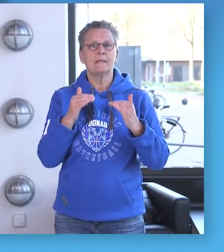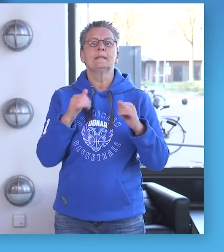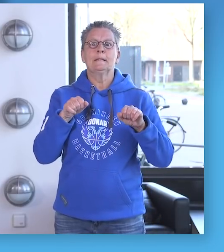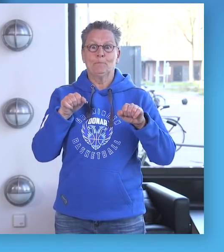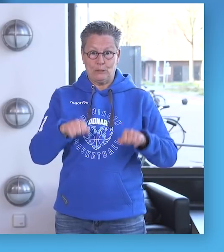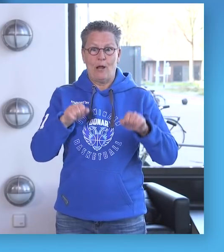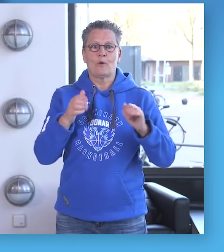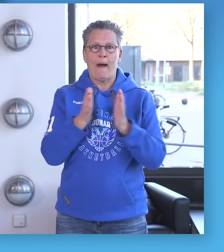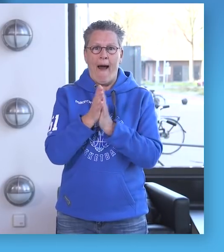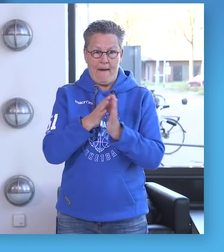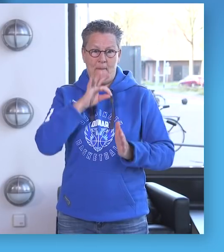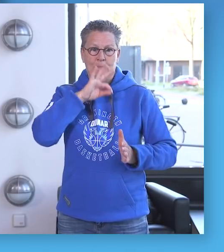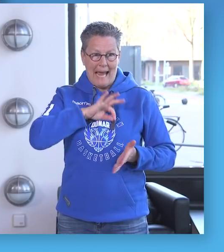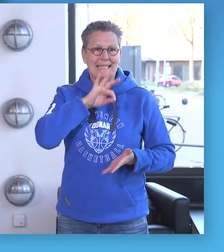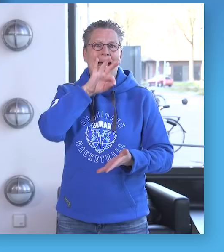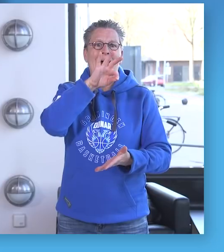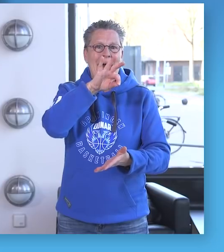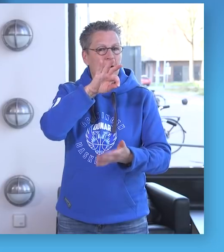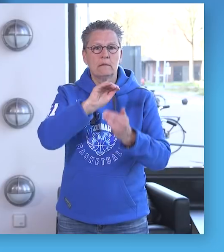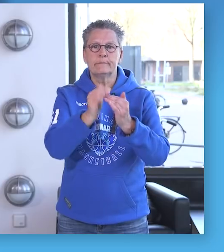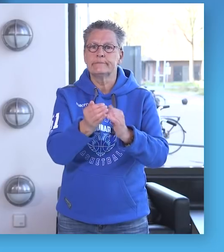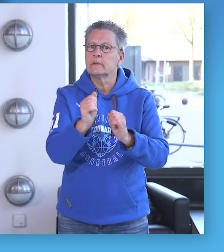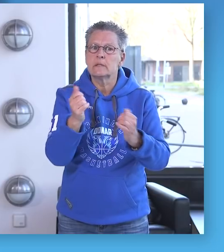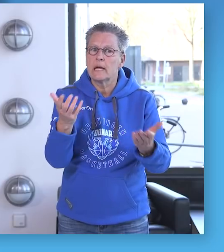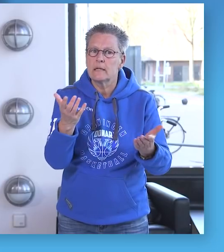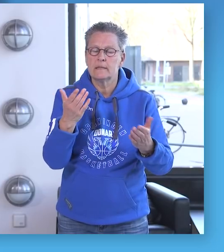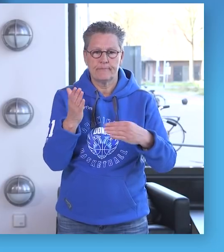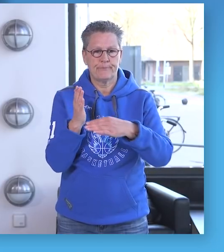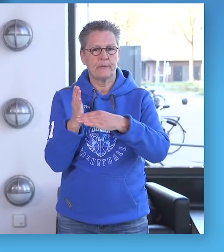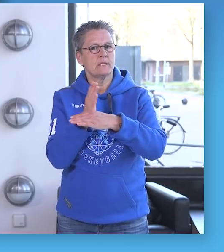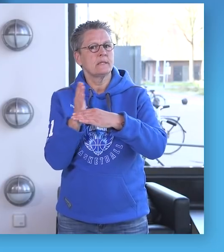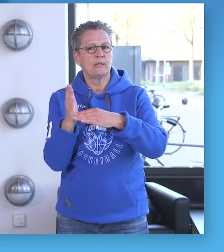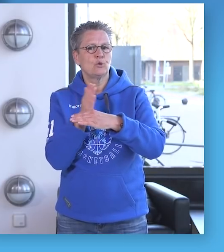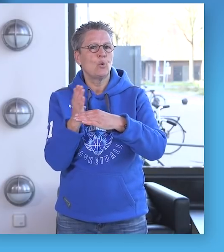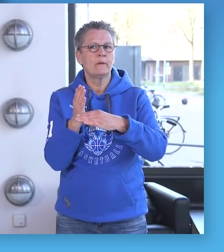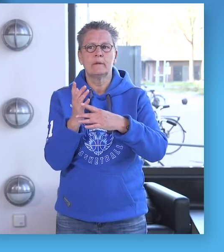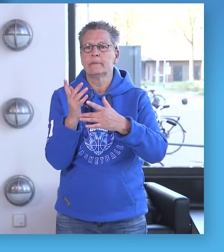en de prijzen verdeeld gaan worden, dat je het niet af kan maken. En dat je het seizoen niet kan,